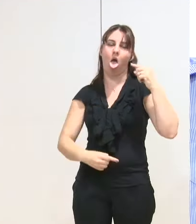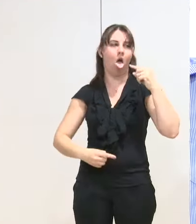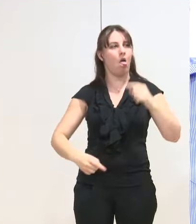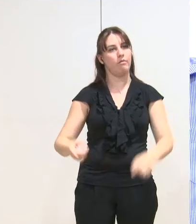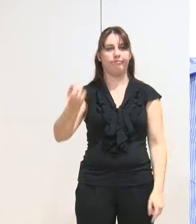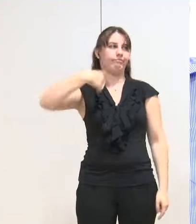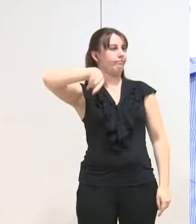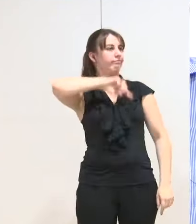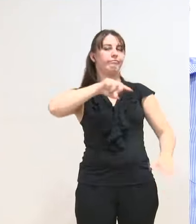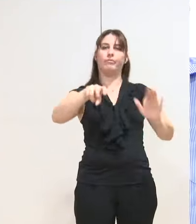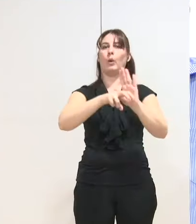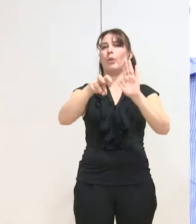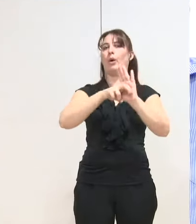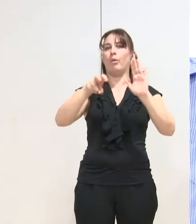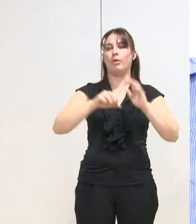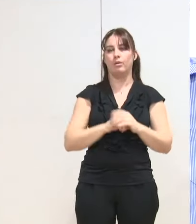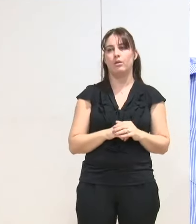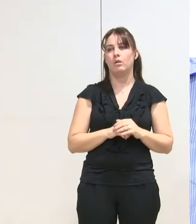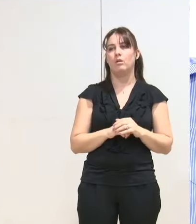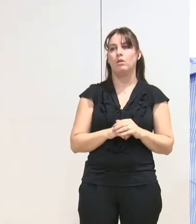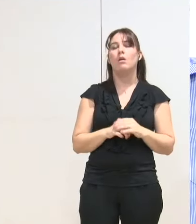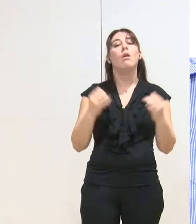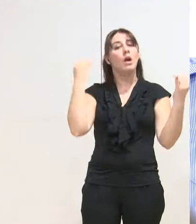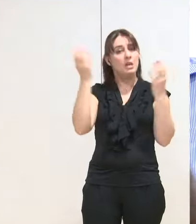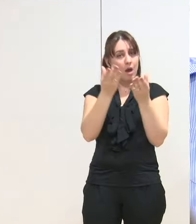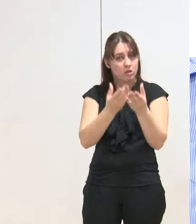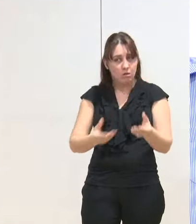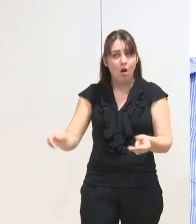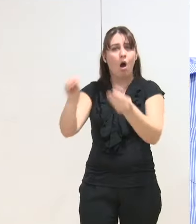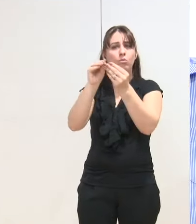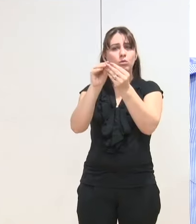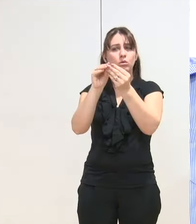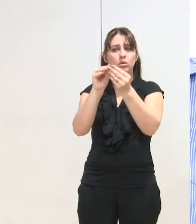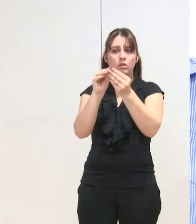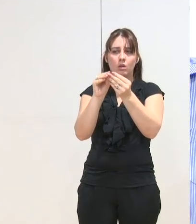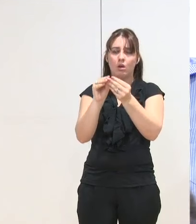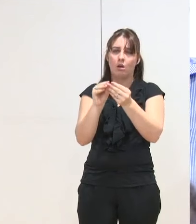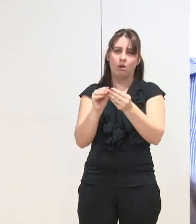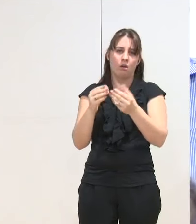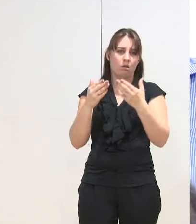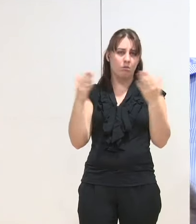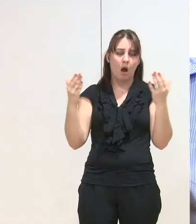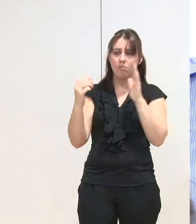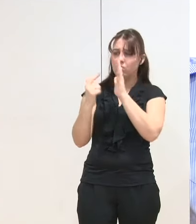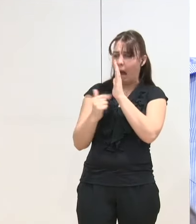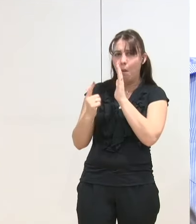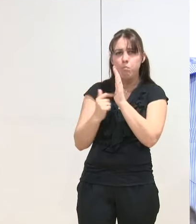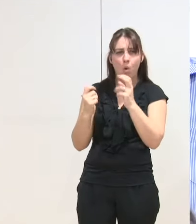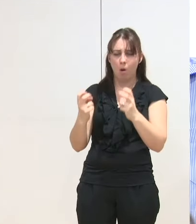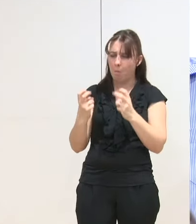endetté si vous ajoutez à cela le niveau considérable de la